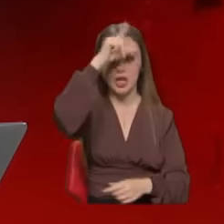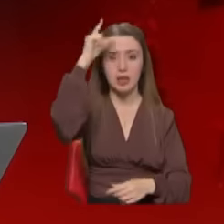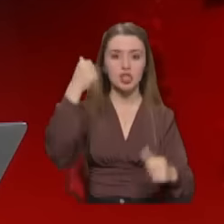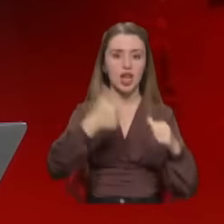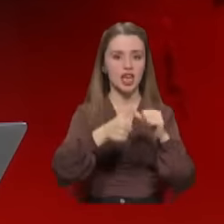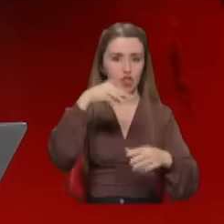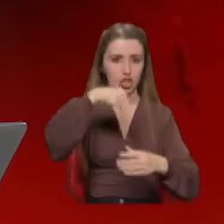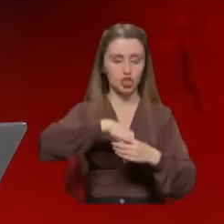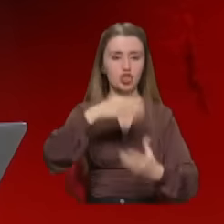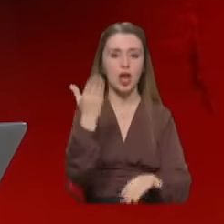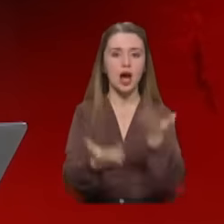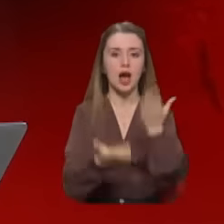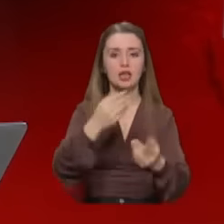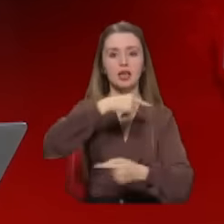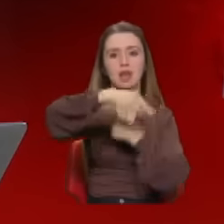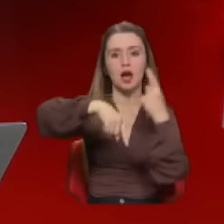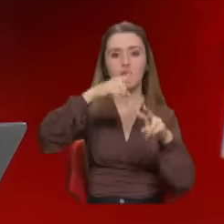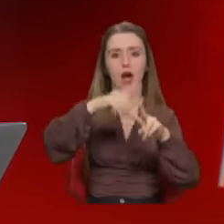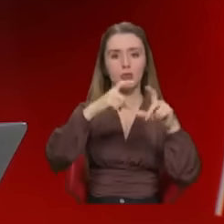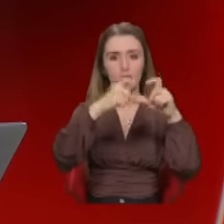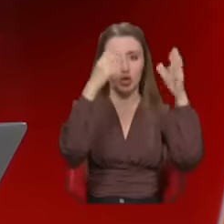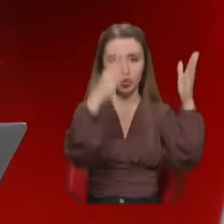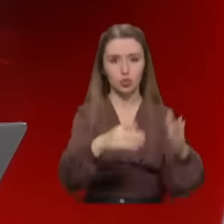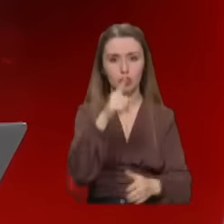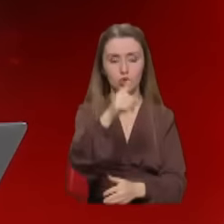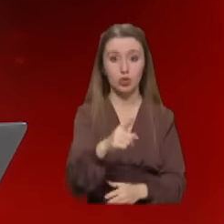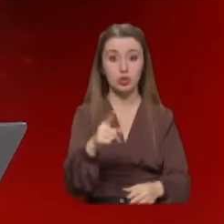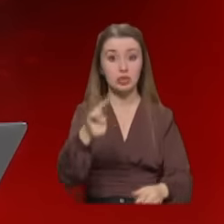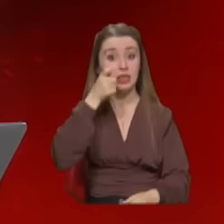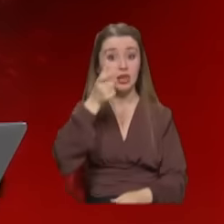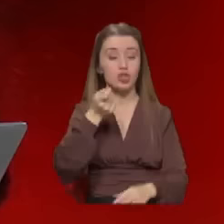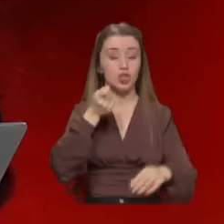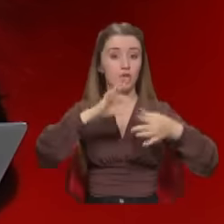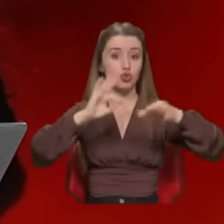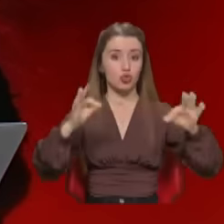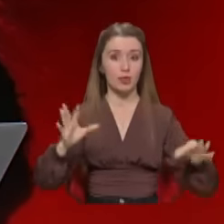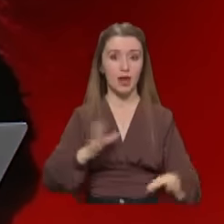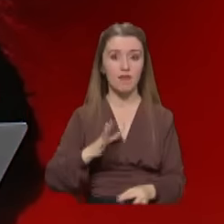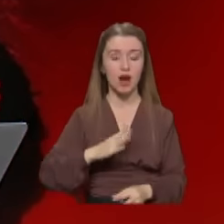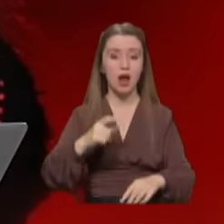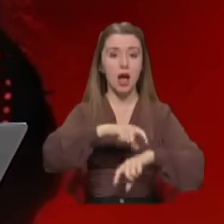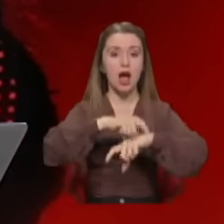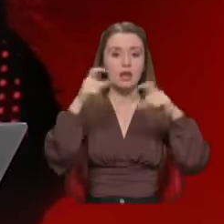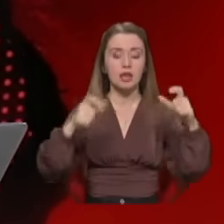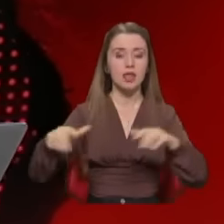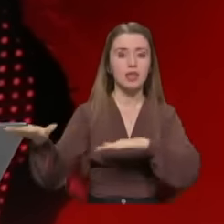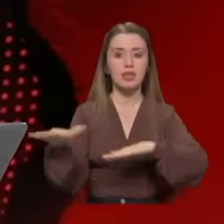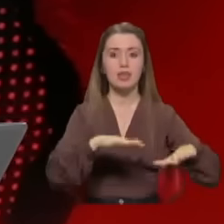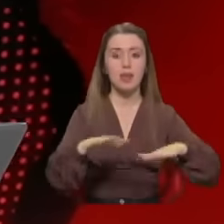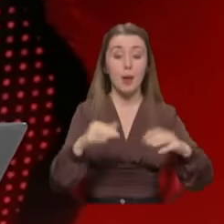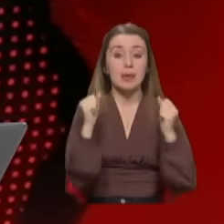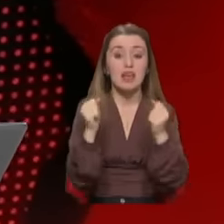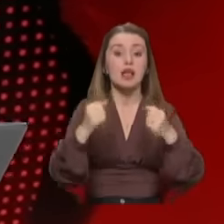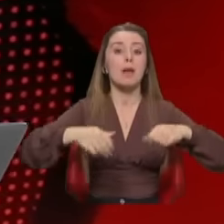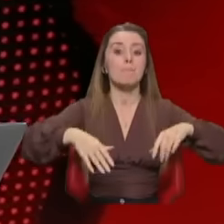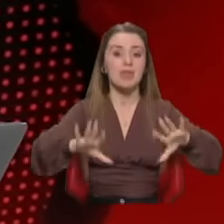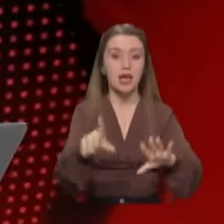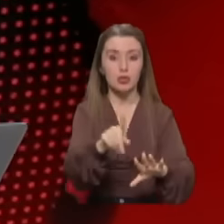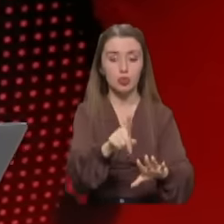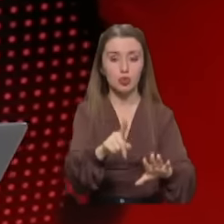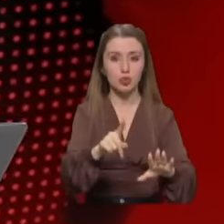için adalet arayan Abdullah Gül çok çarpıcı bir iddia attı ortaya. Hastanenin depreme dayanıksız olduğunu,